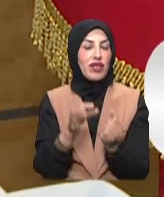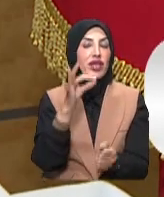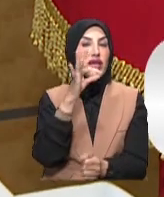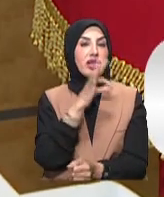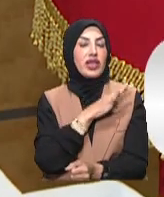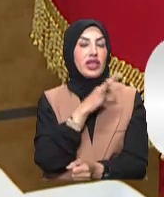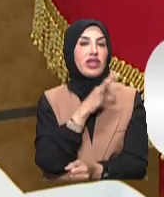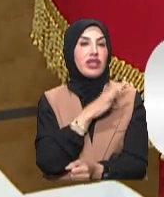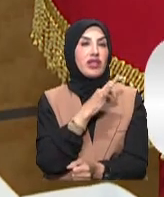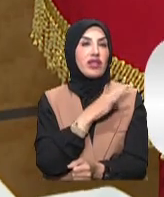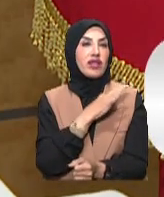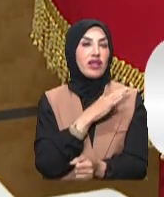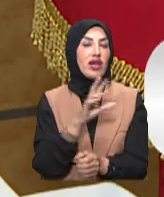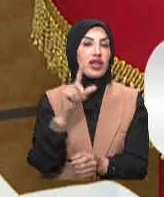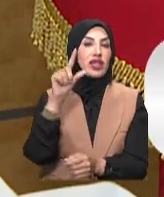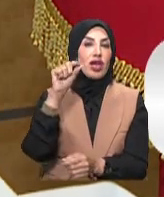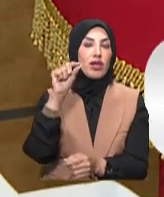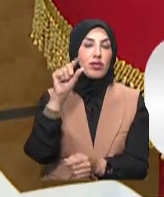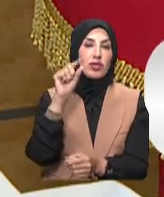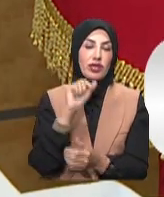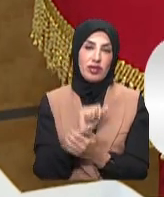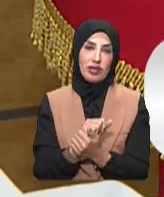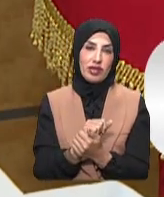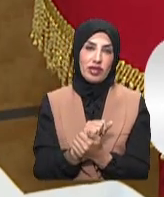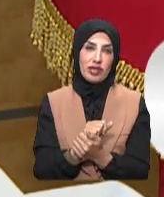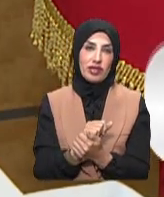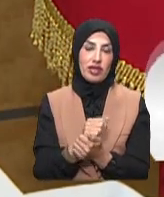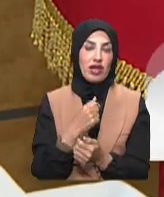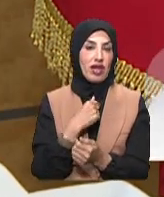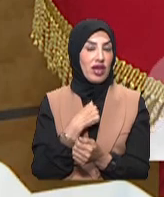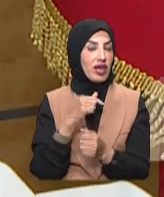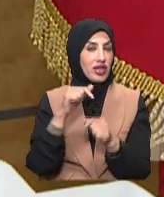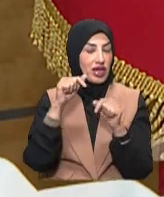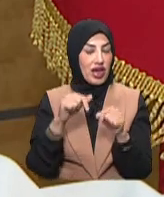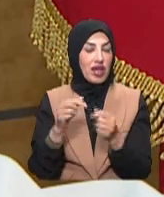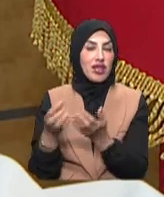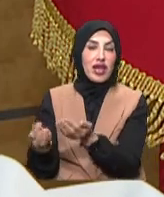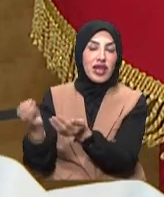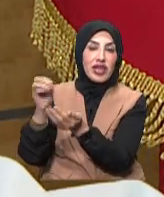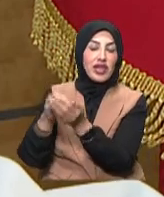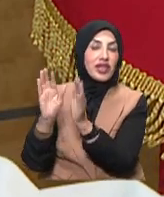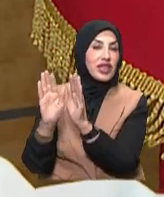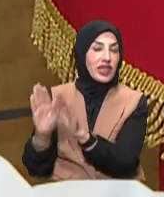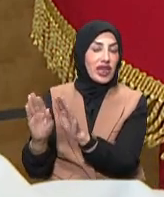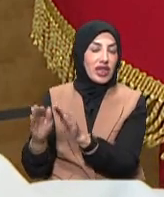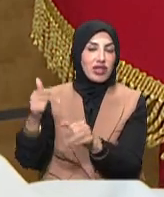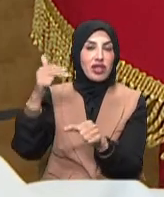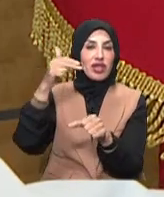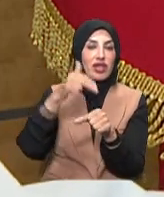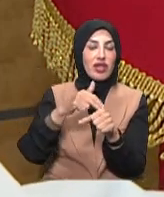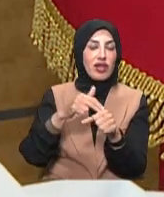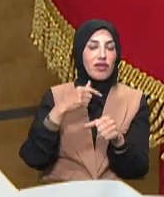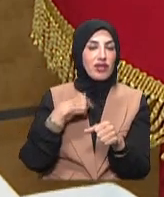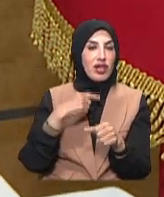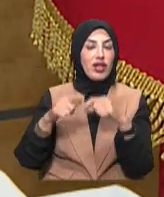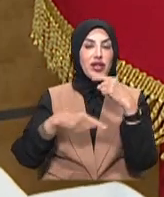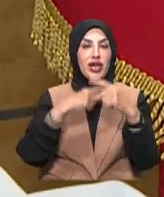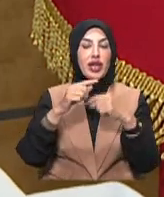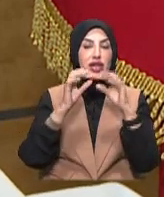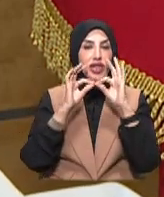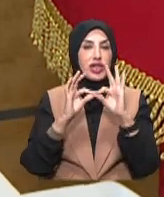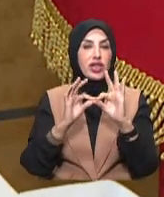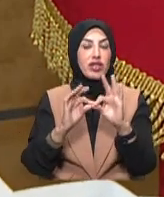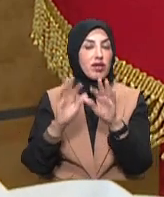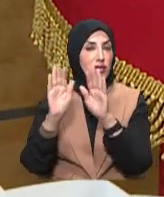عوائد متميزه احنا هذا التخزين راح يثبت وجودنا في هذه الاسواق